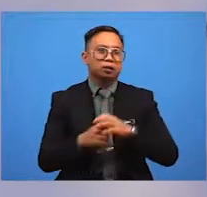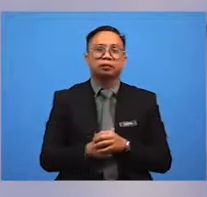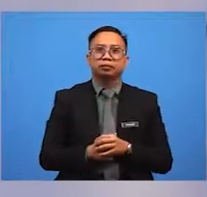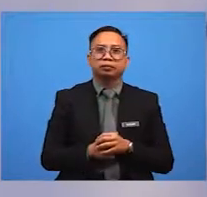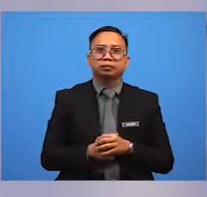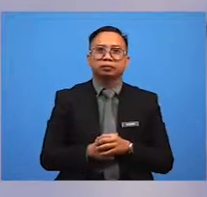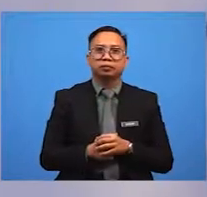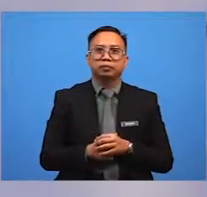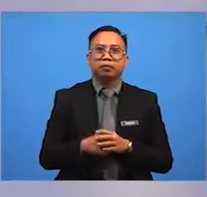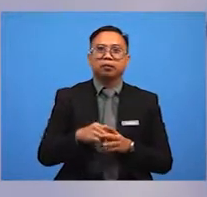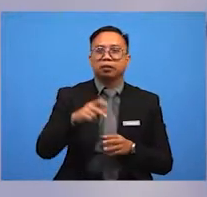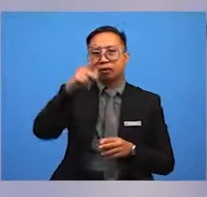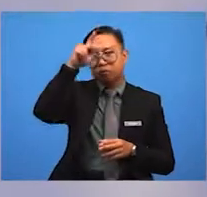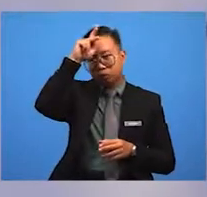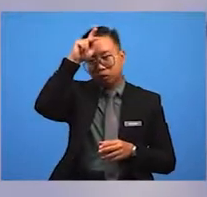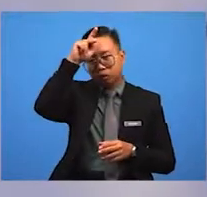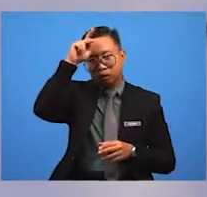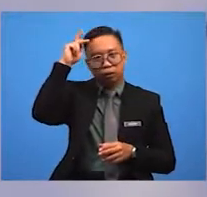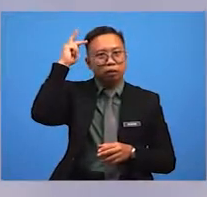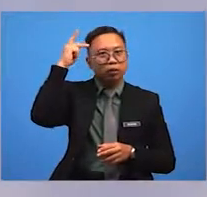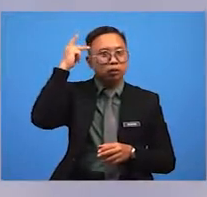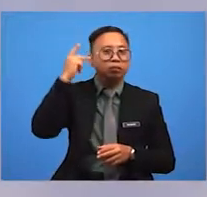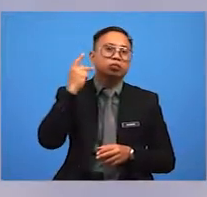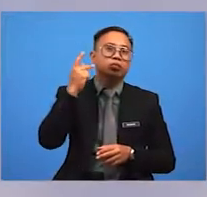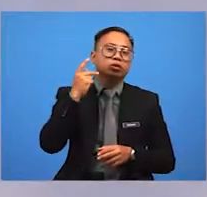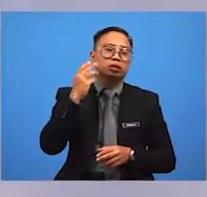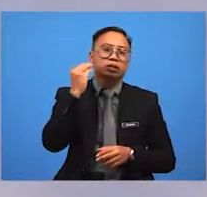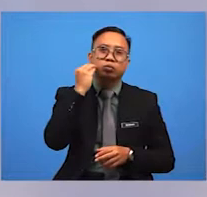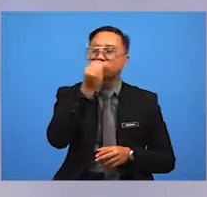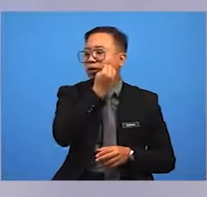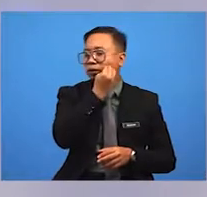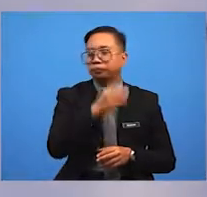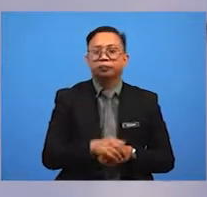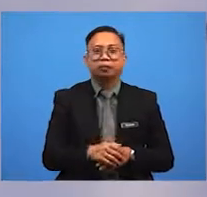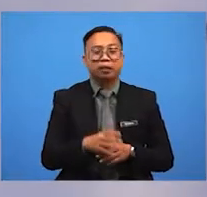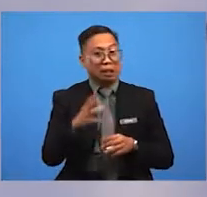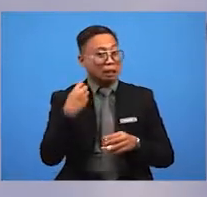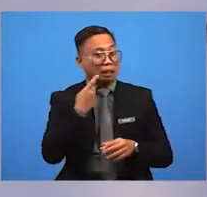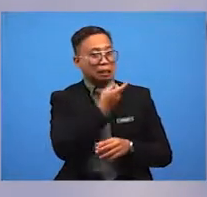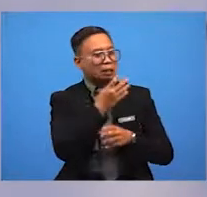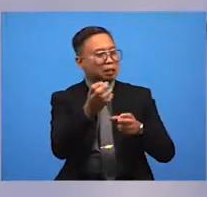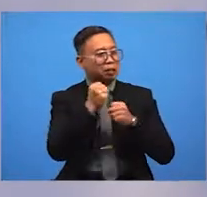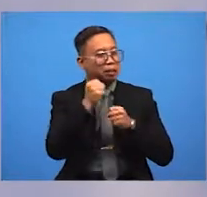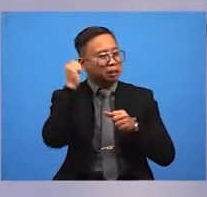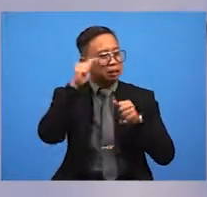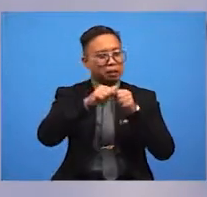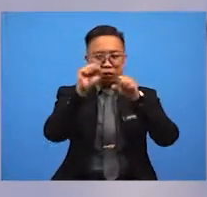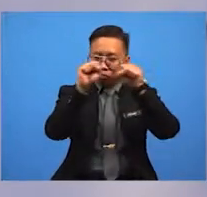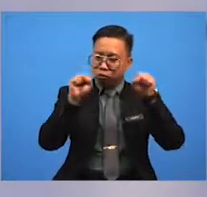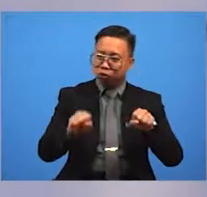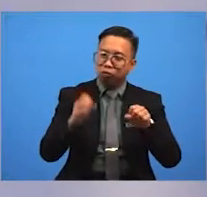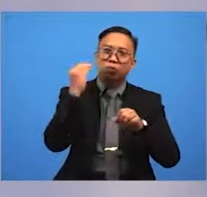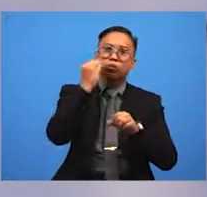dikenali putera-puteri bunga. Kita dapat mengingat struktur bunga dengan